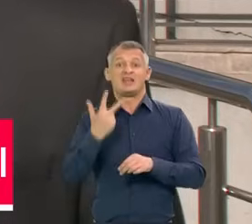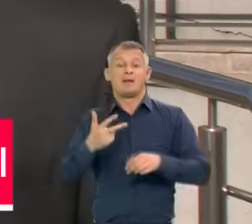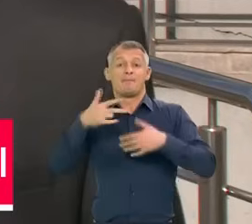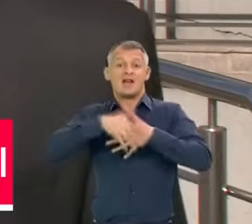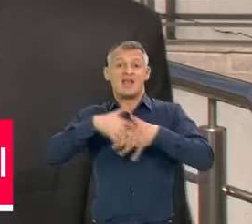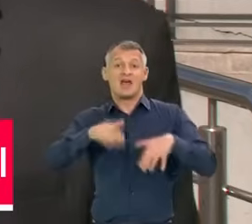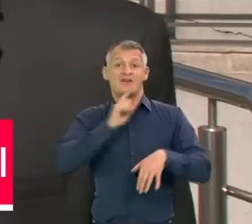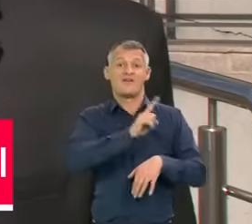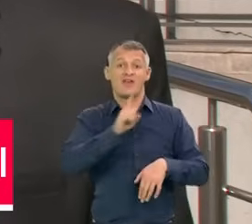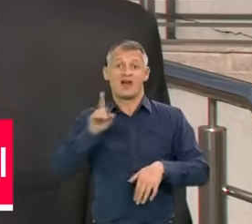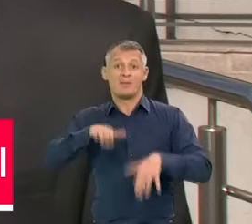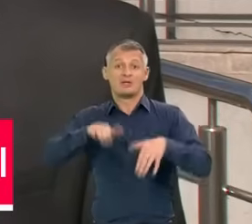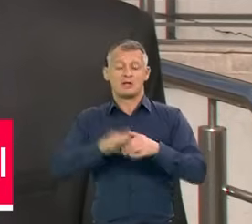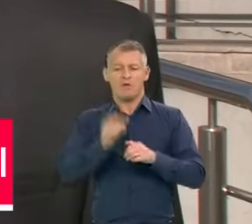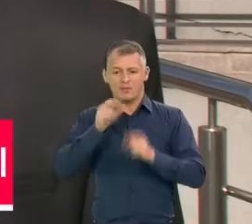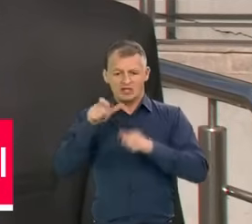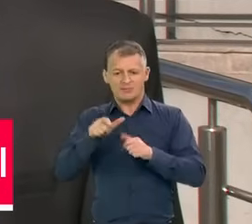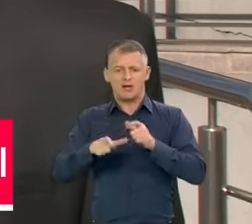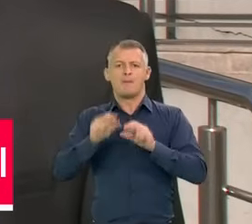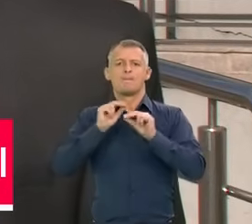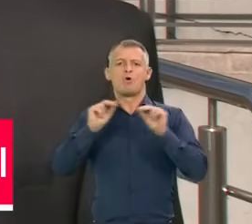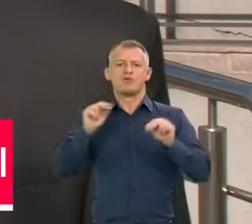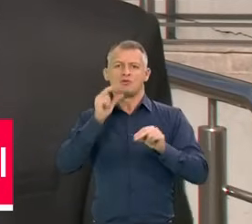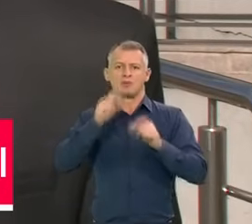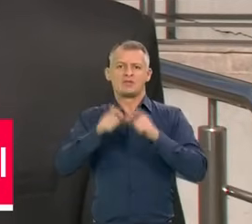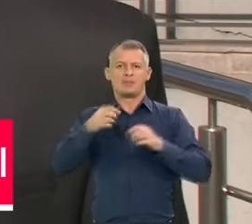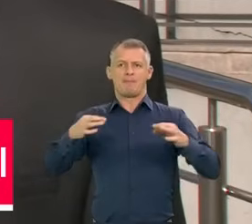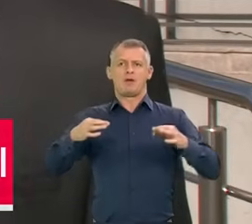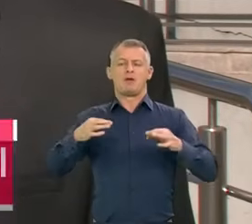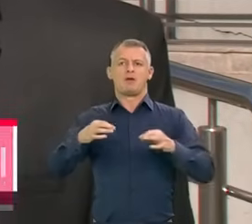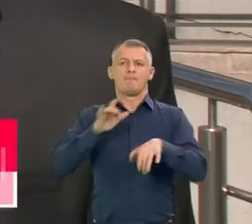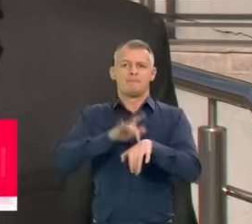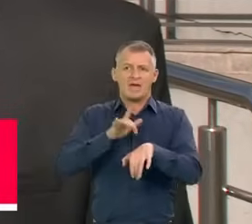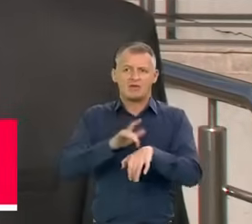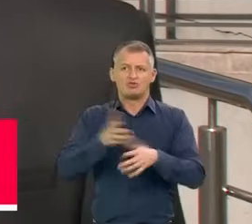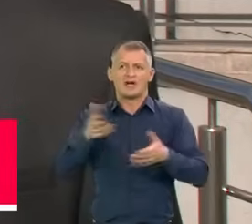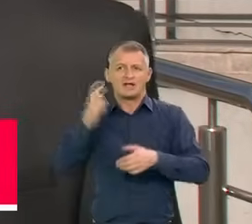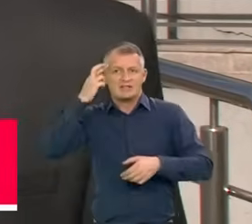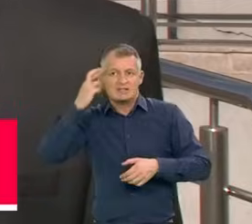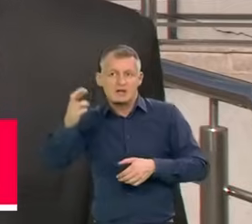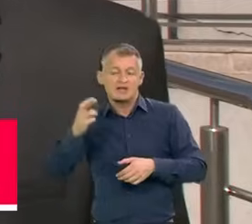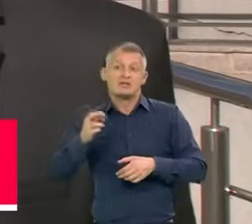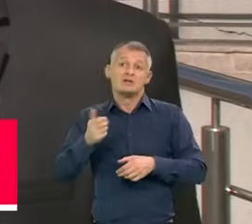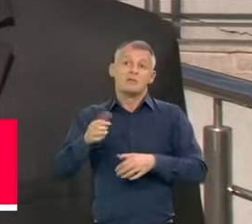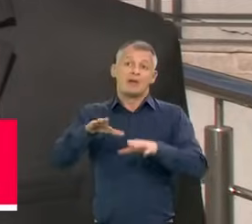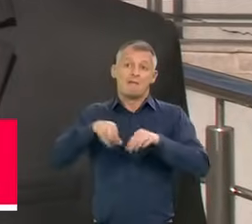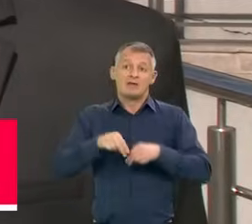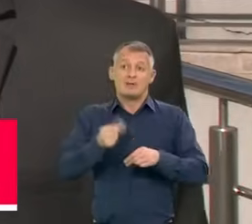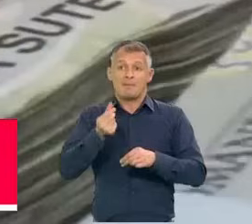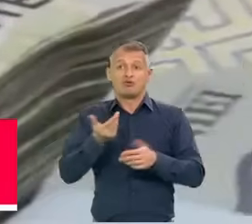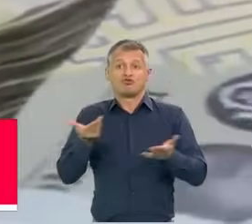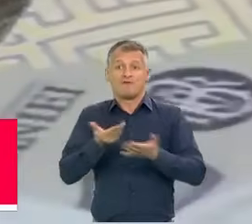vorbim aici de profesori vorbim aici de medici care speră sau au șansa să primească niște bani în